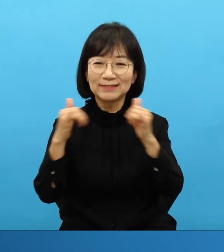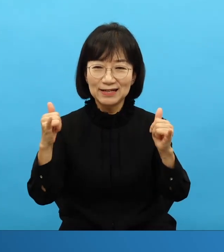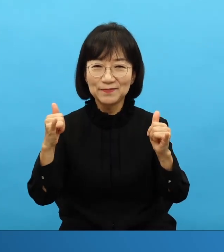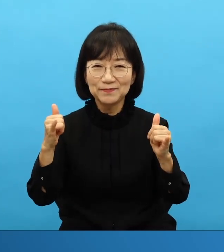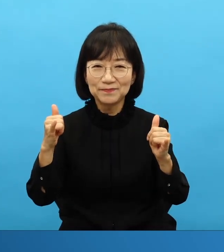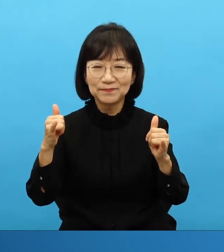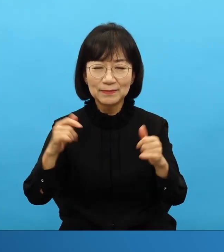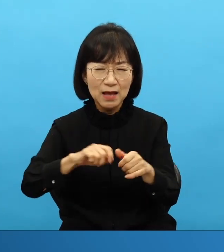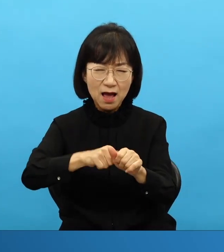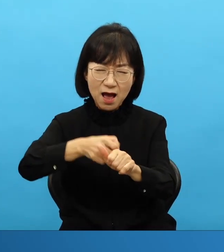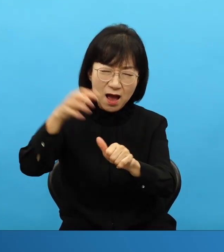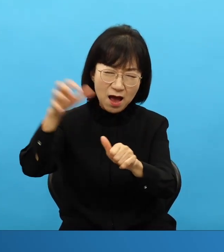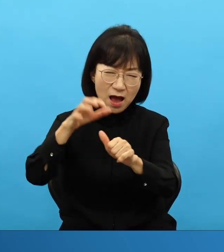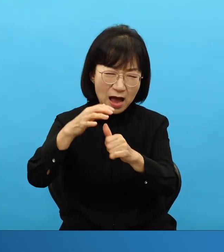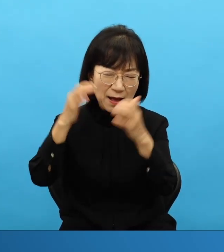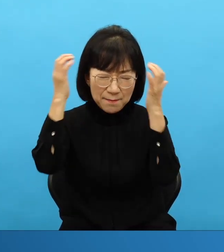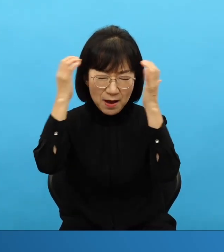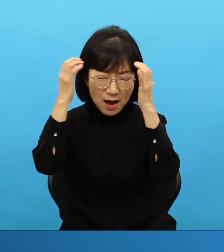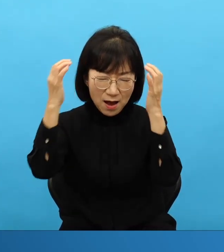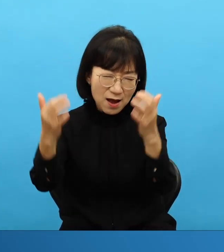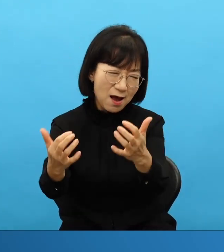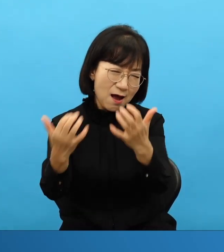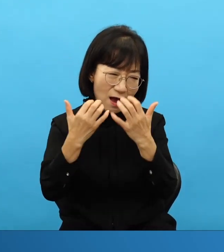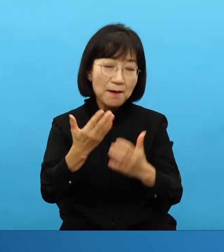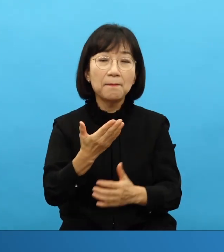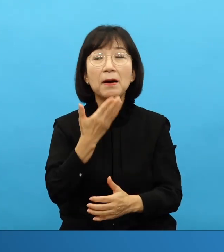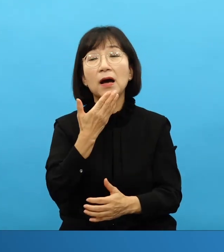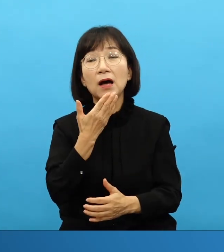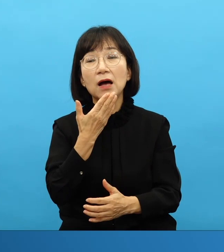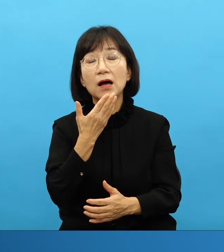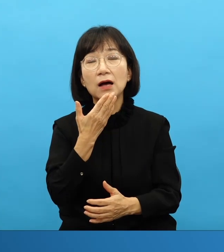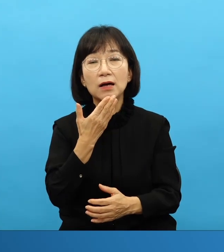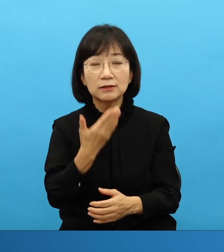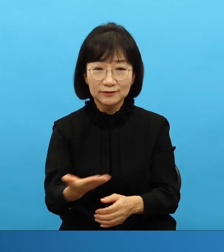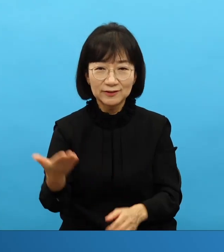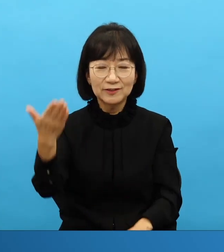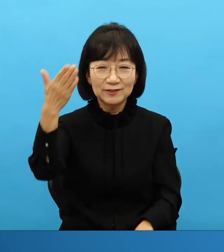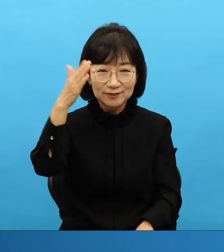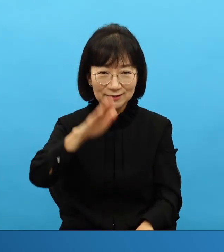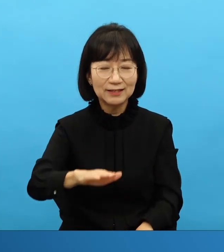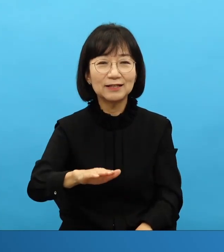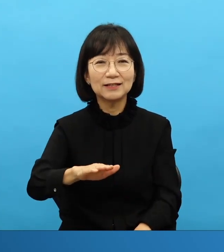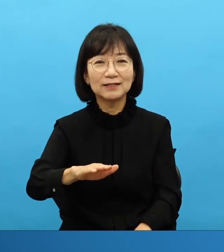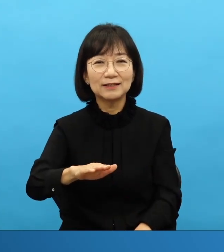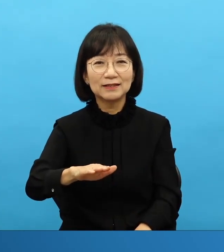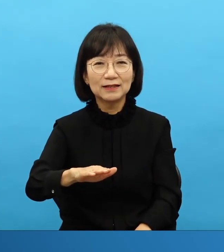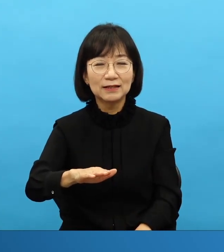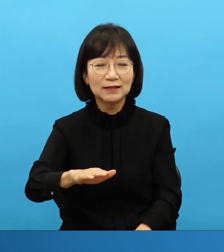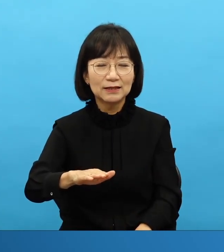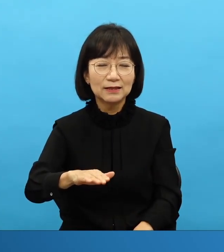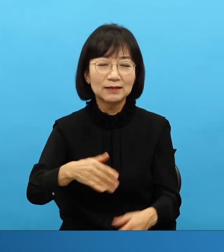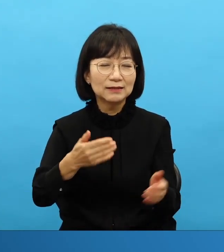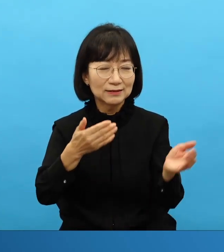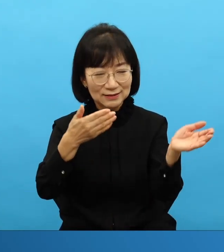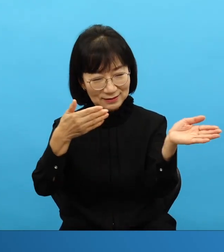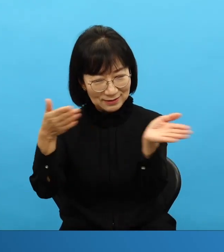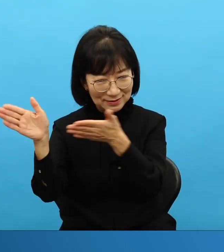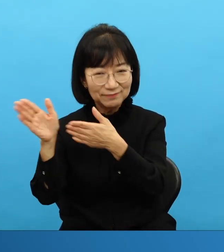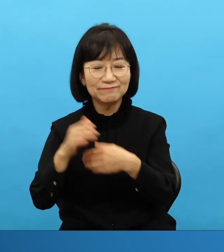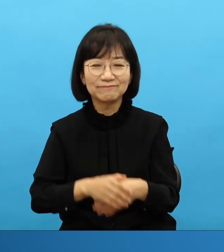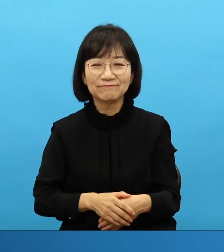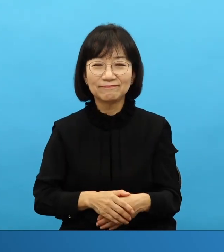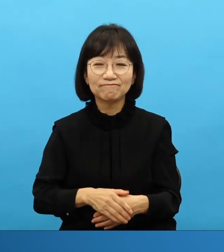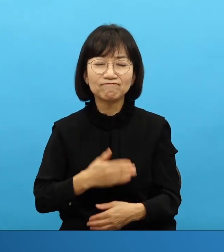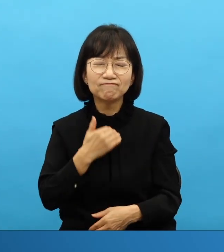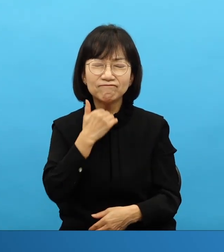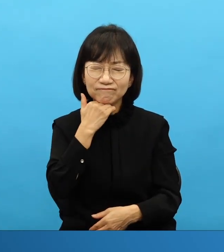얼마든지 올 수 있습니다. 患难逼迫，他们可以尽情的过来。 그러나 그것은 다 지나가게 돼 있습니다. 但是那些终